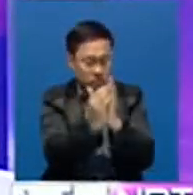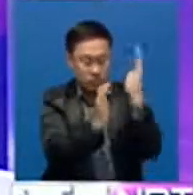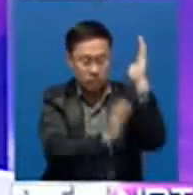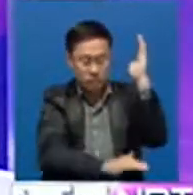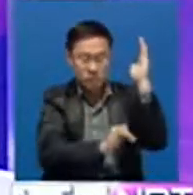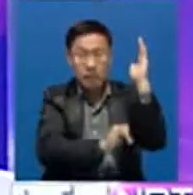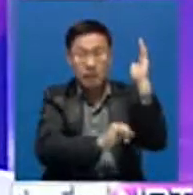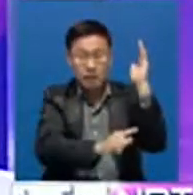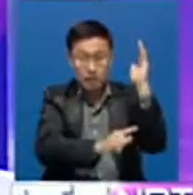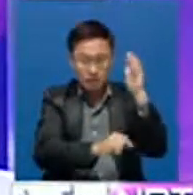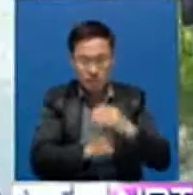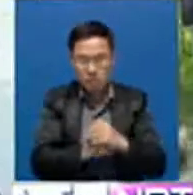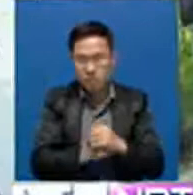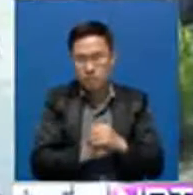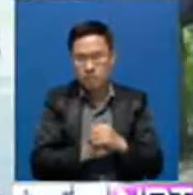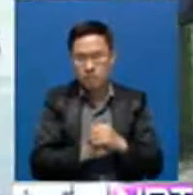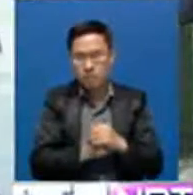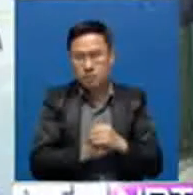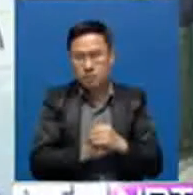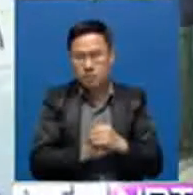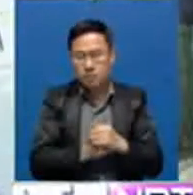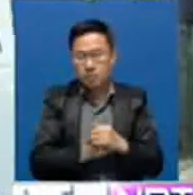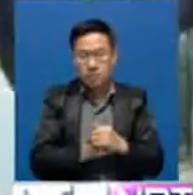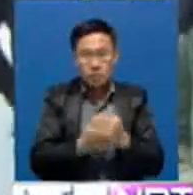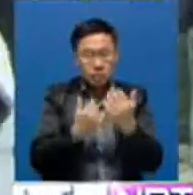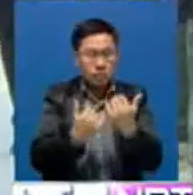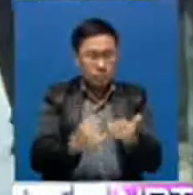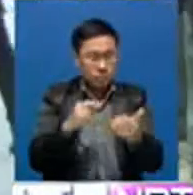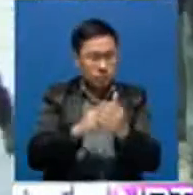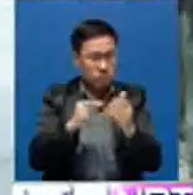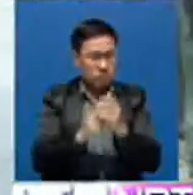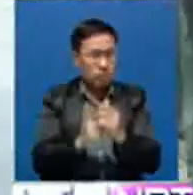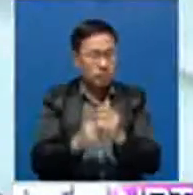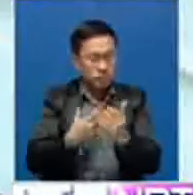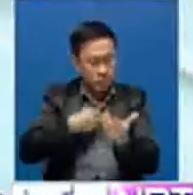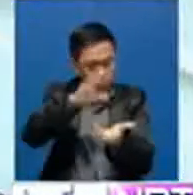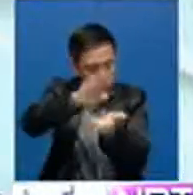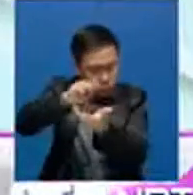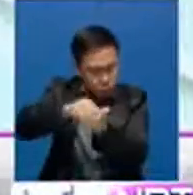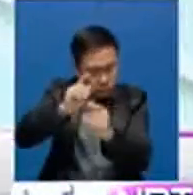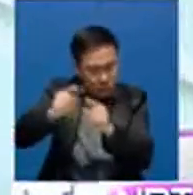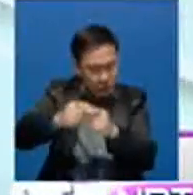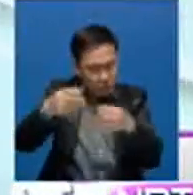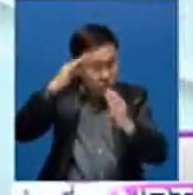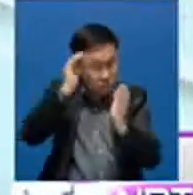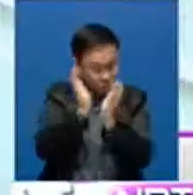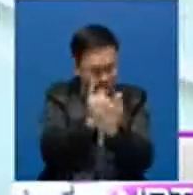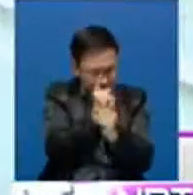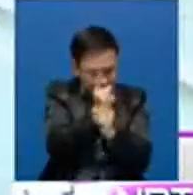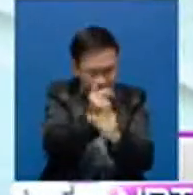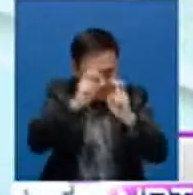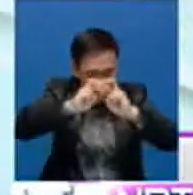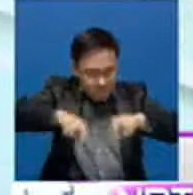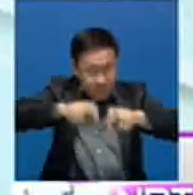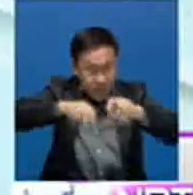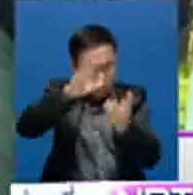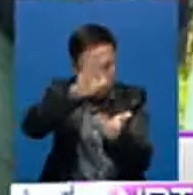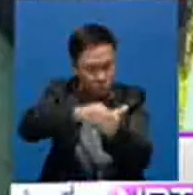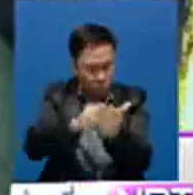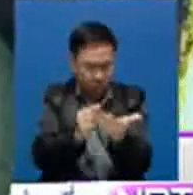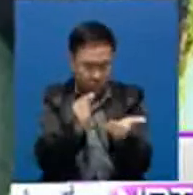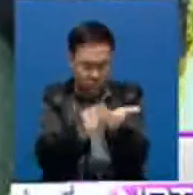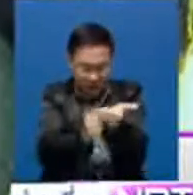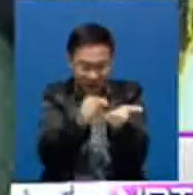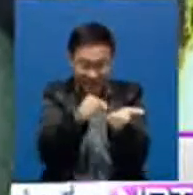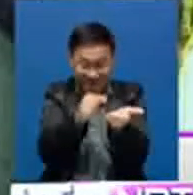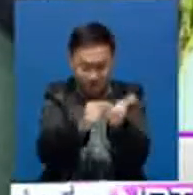กรกฎาคมที่ผ่านมาแต่ล่าสุดมีรายงานจากชุดสืบสวนสอบสวนระบุว่าจากการตรวจปลอกกระสุนที่พบใน